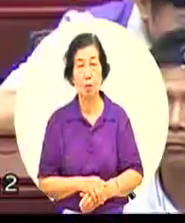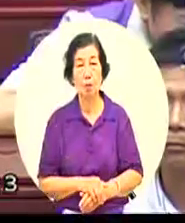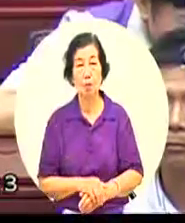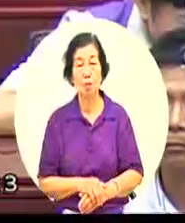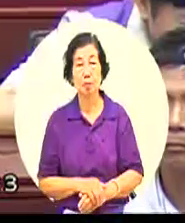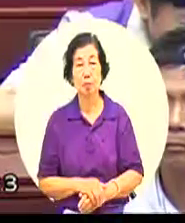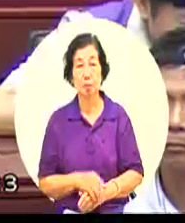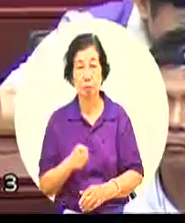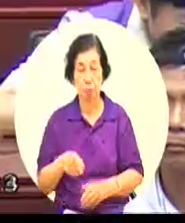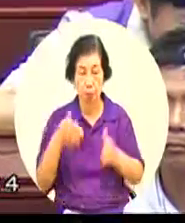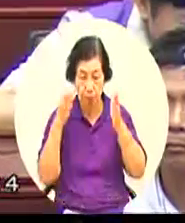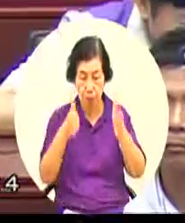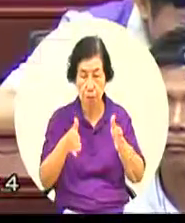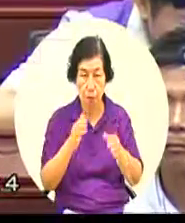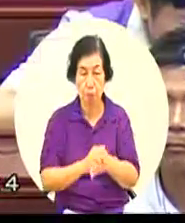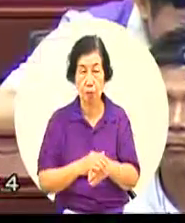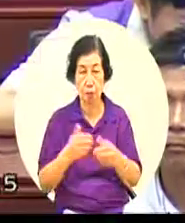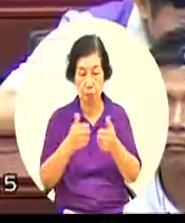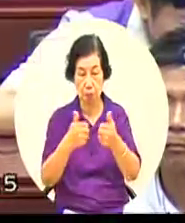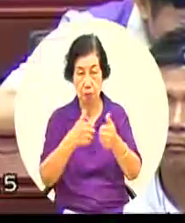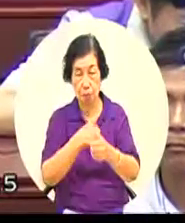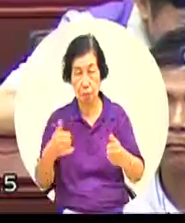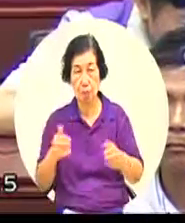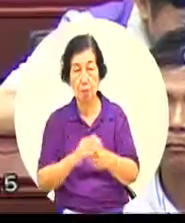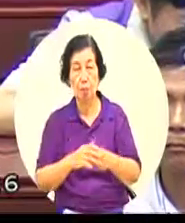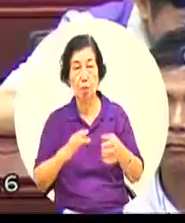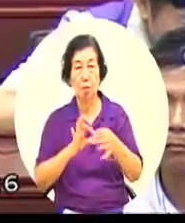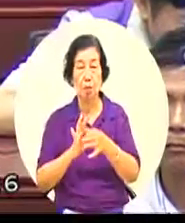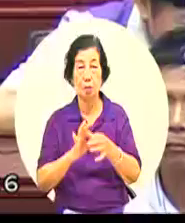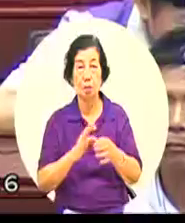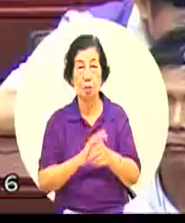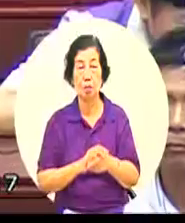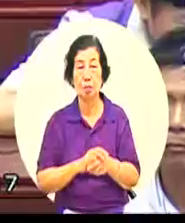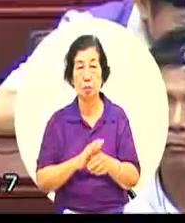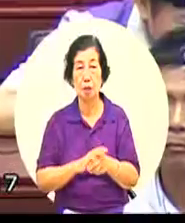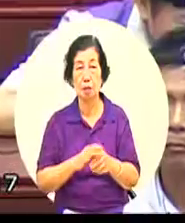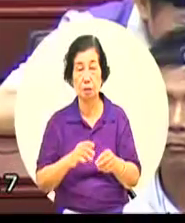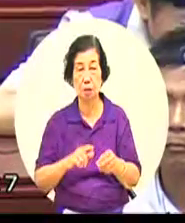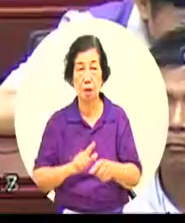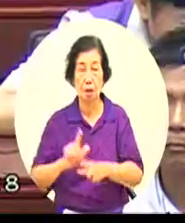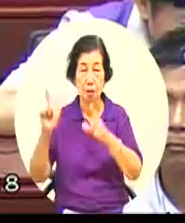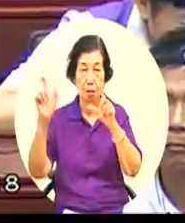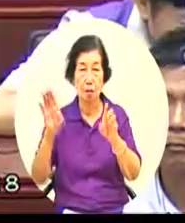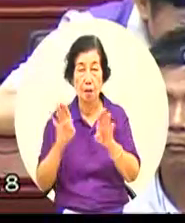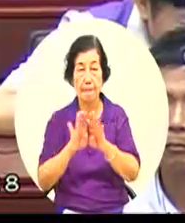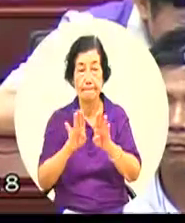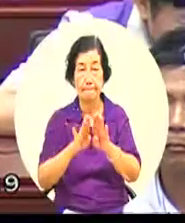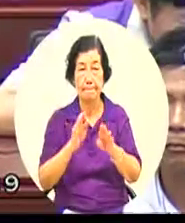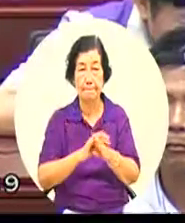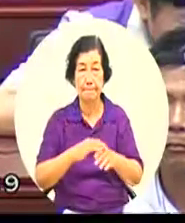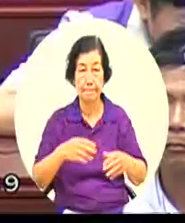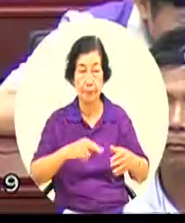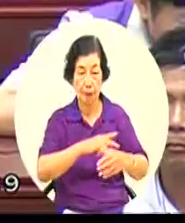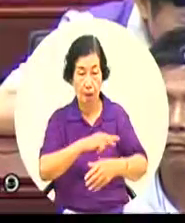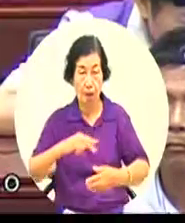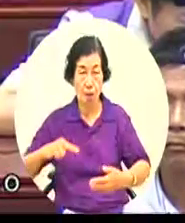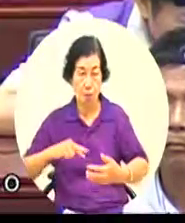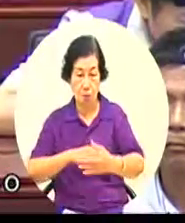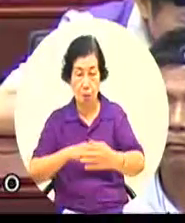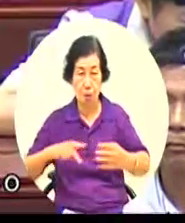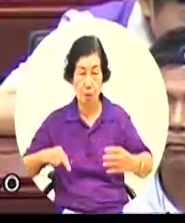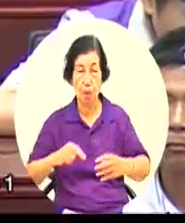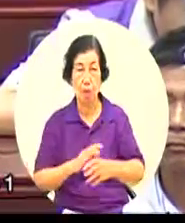哦，针对这个议员所关心的这个东门的游泳池哦，我们已经把。他这个业者所提